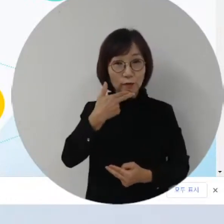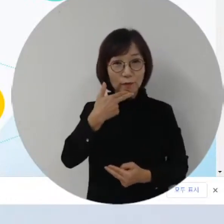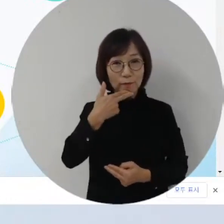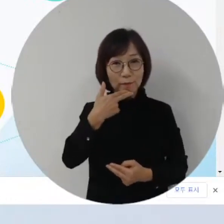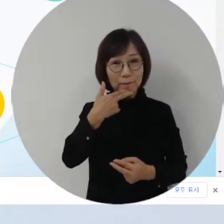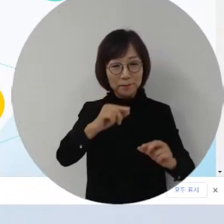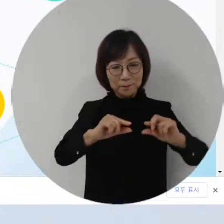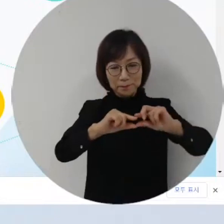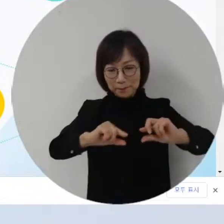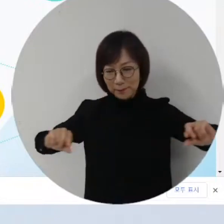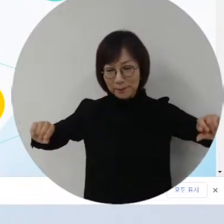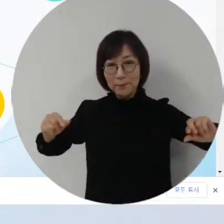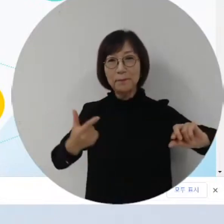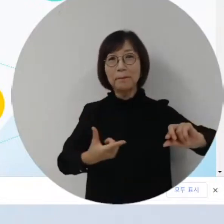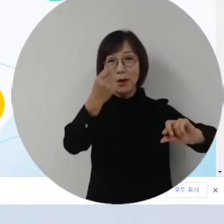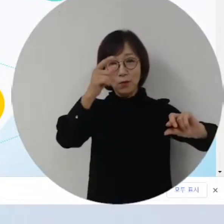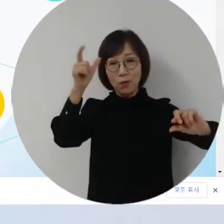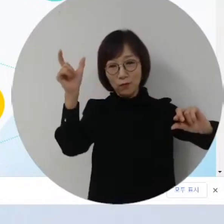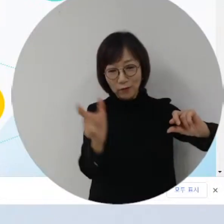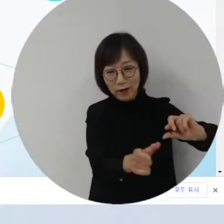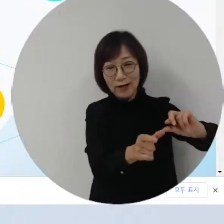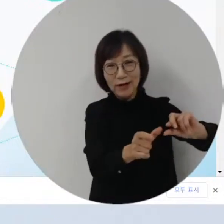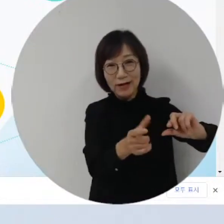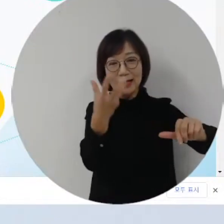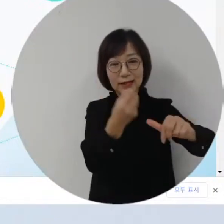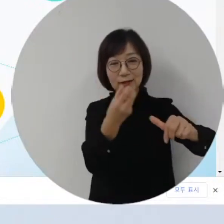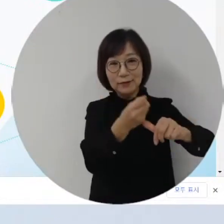이렇게 다운로드가 됐고요.